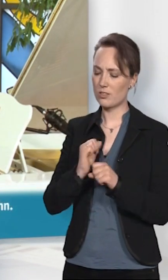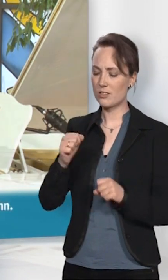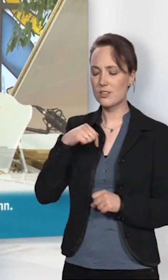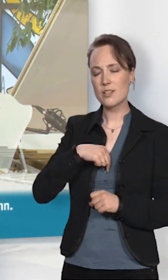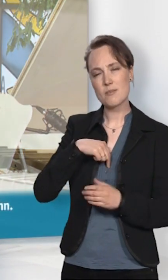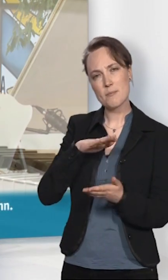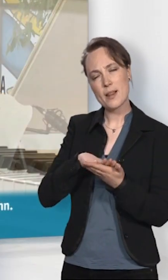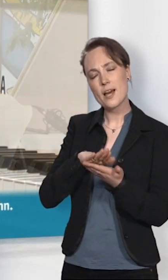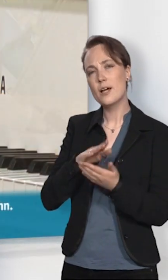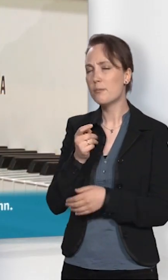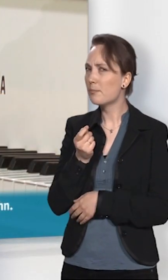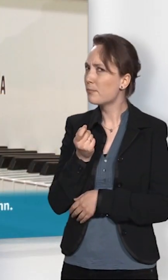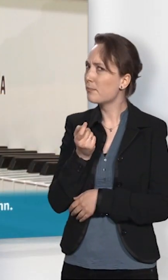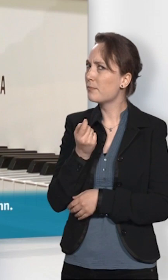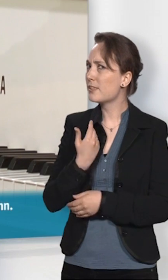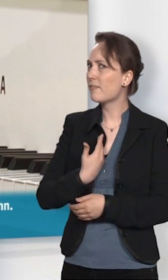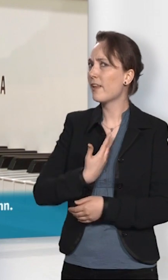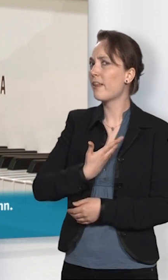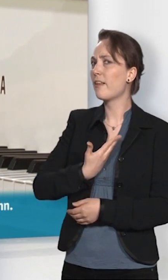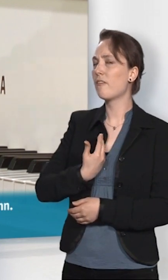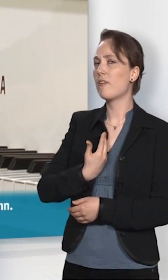ein letzter Zweifel bleibt